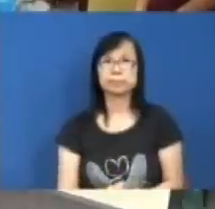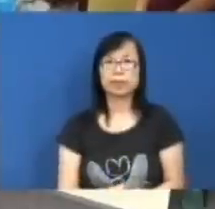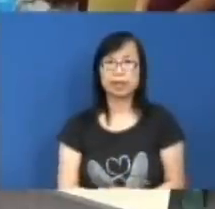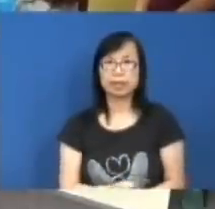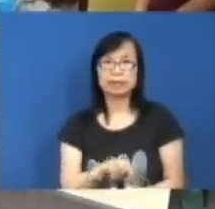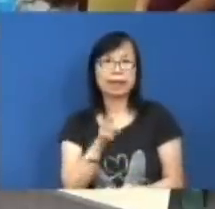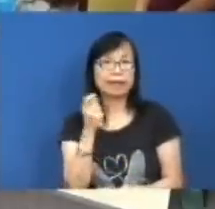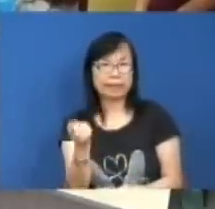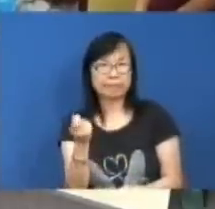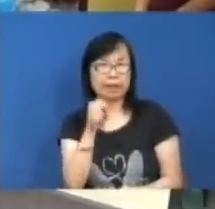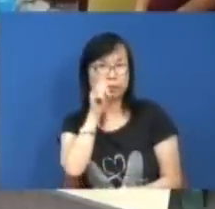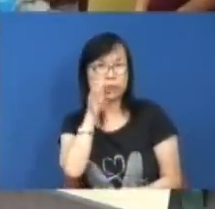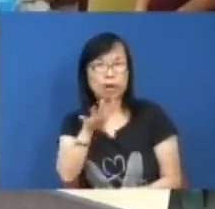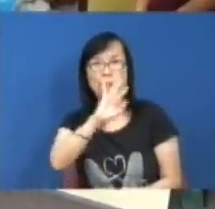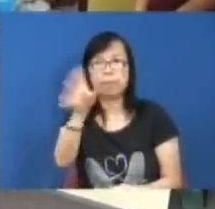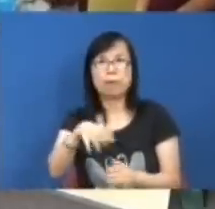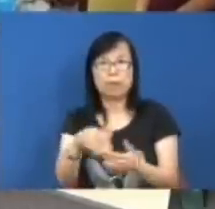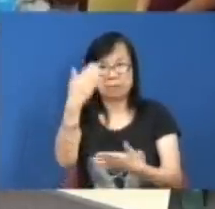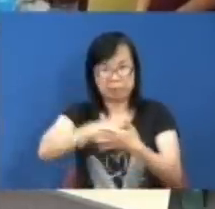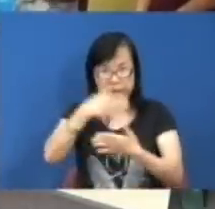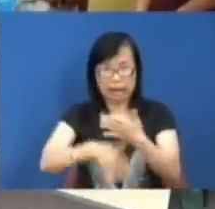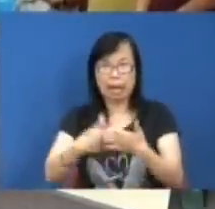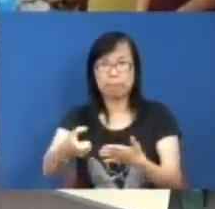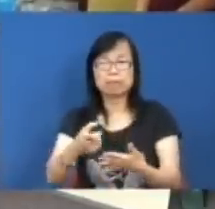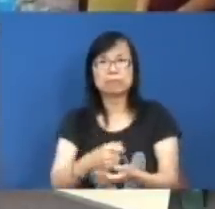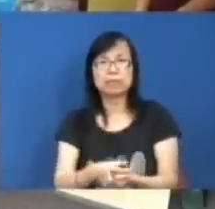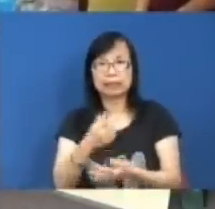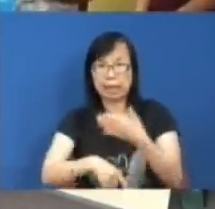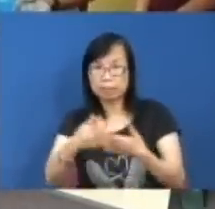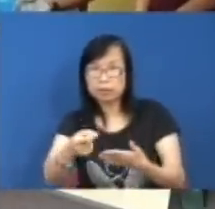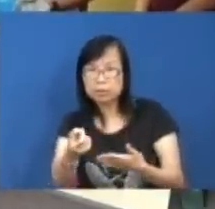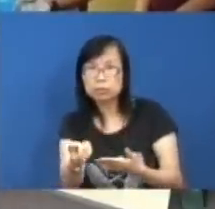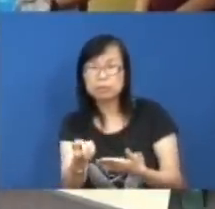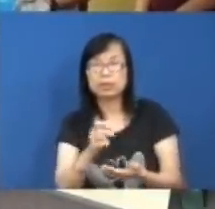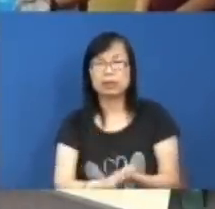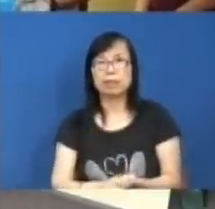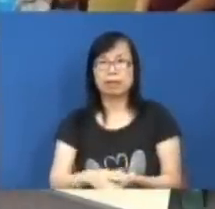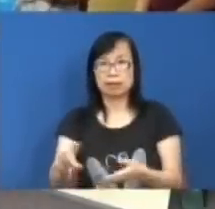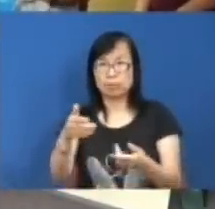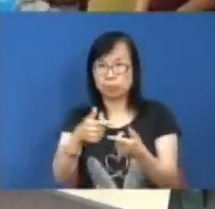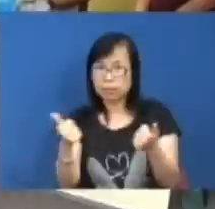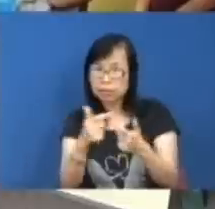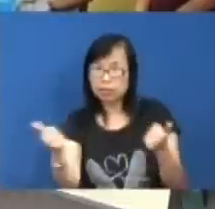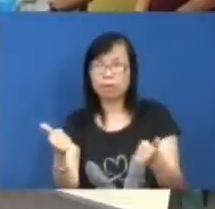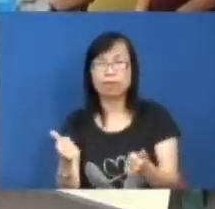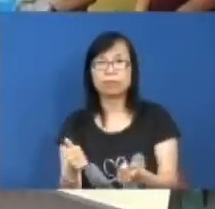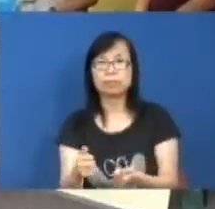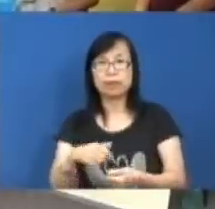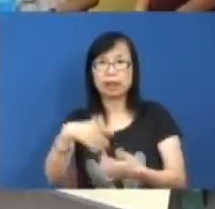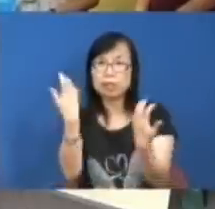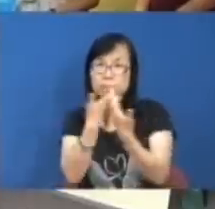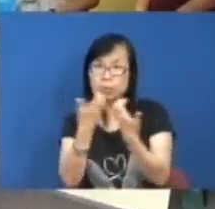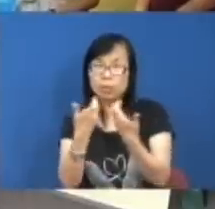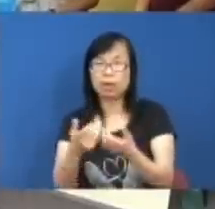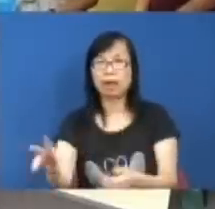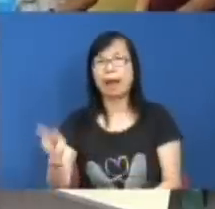話講，簡單啲講就係唔會偷工減料啦，確保佢用足適當嘅 一個質地同埋個數量啦。 如果